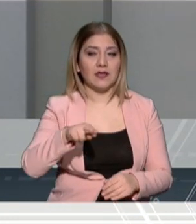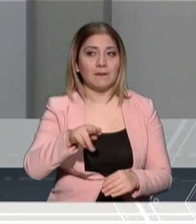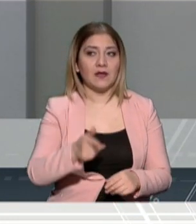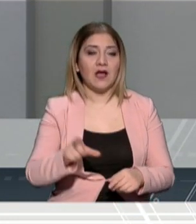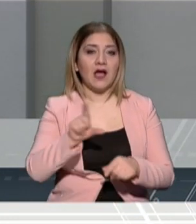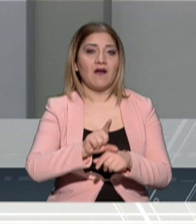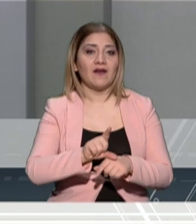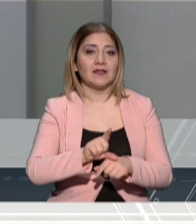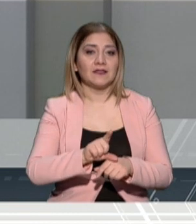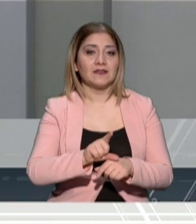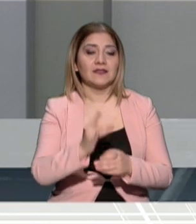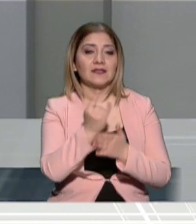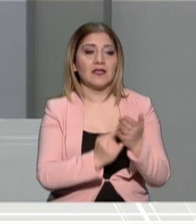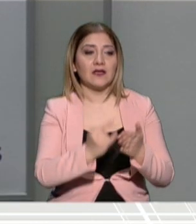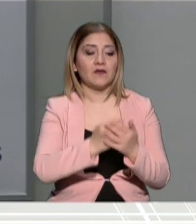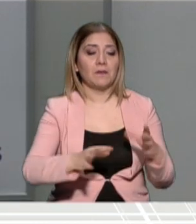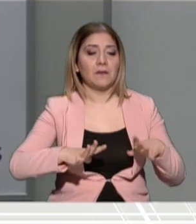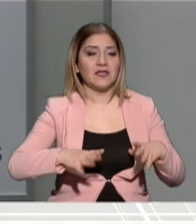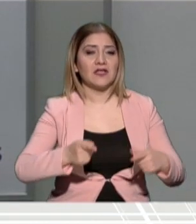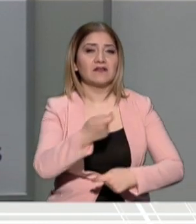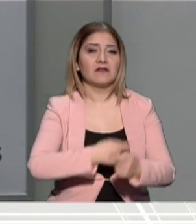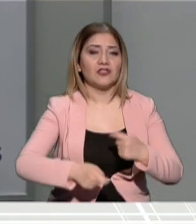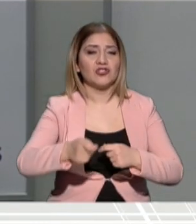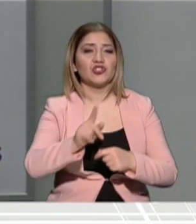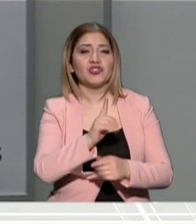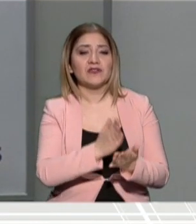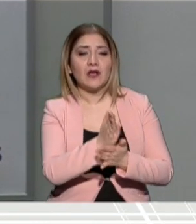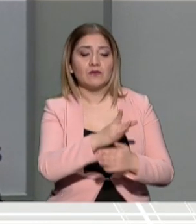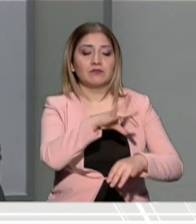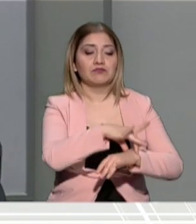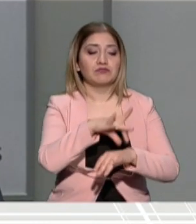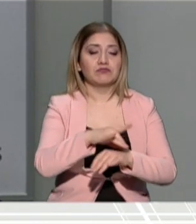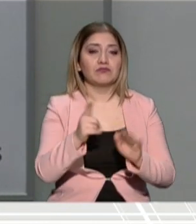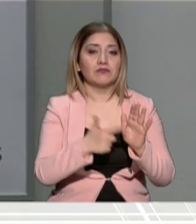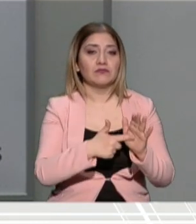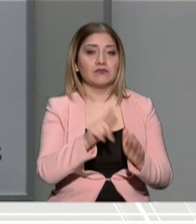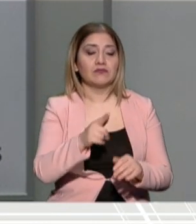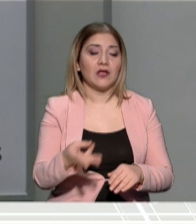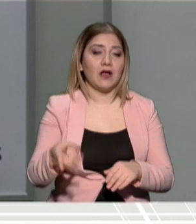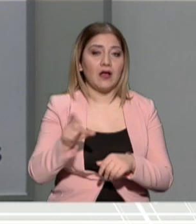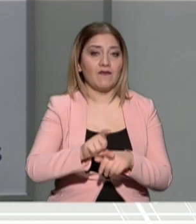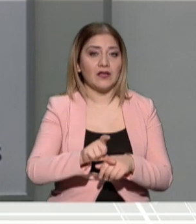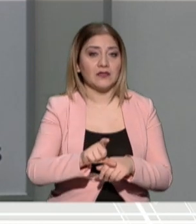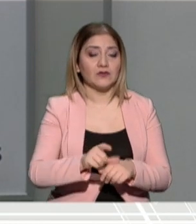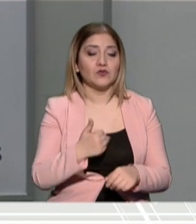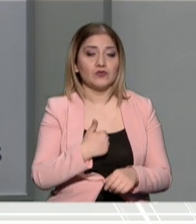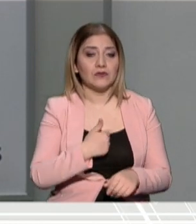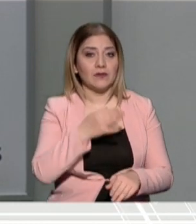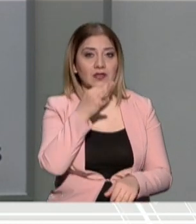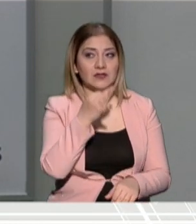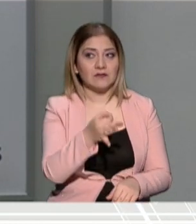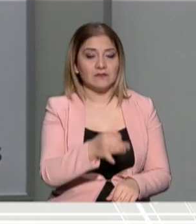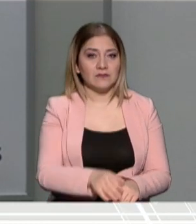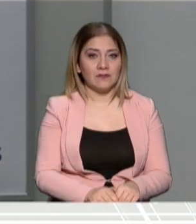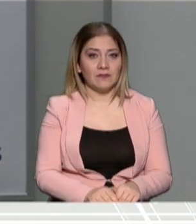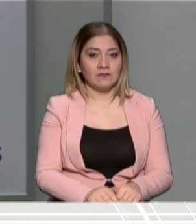ավել ստվերային տնտեսության շրջանառության բացահայտմանը։ Միաժամանակ կուզենայի նշել, որ